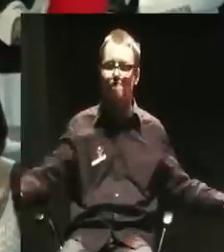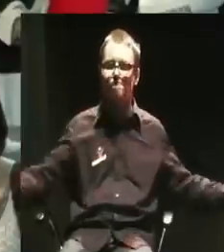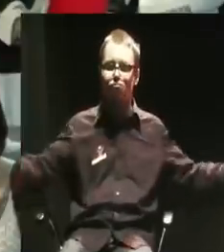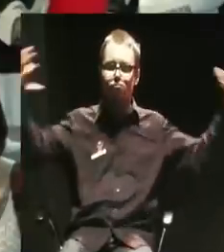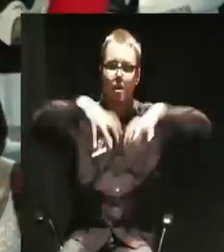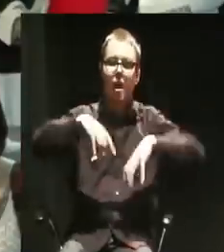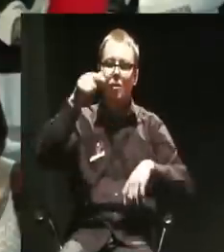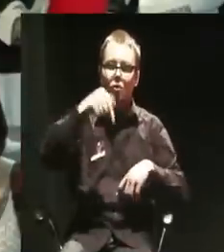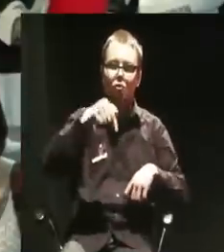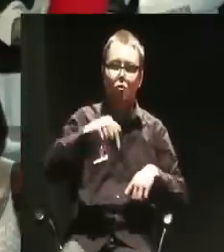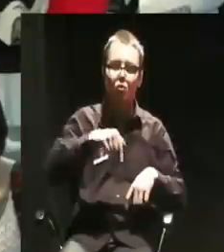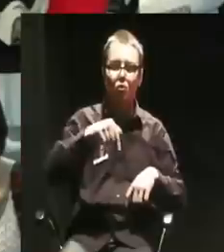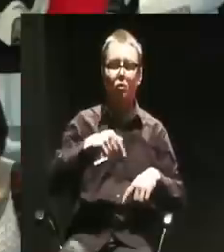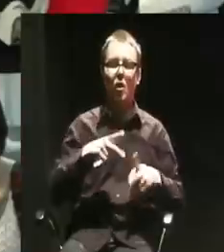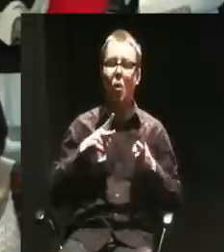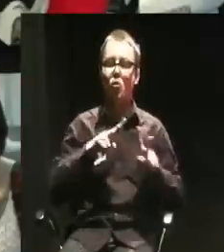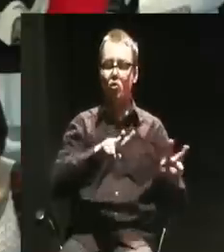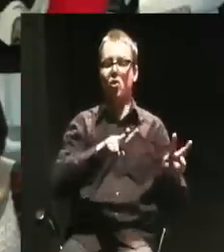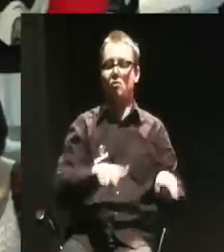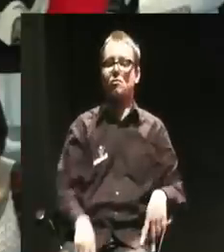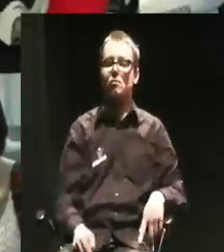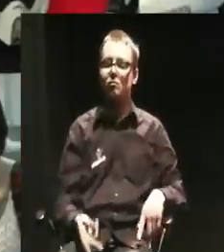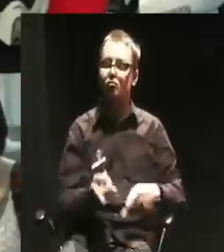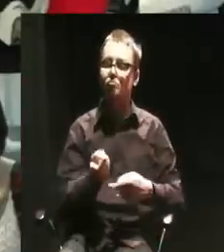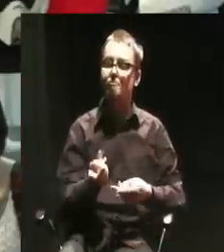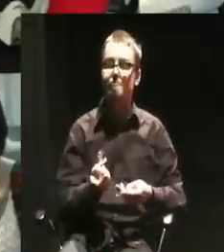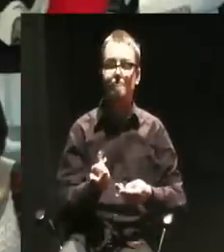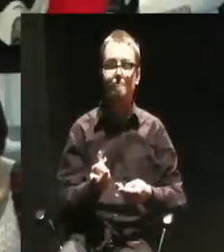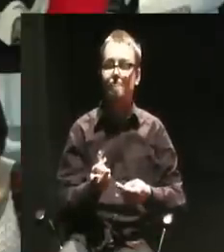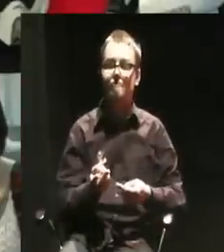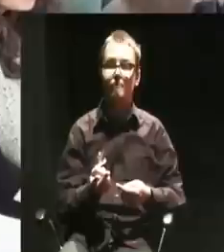zabawie. To jest coś fantastycznego. Tego nie ma nigdzie w Polsce.